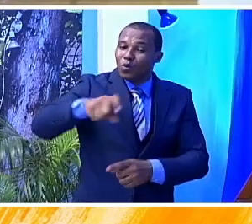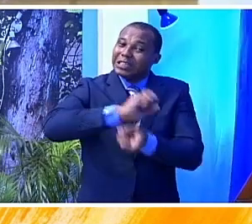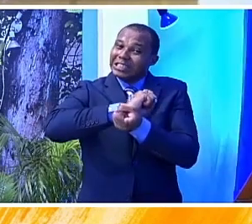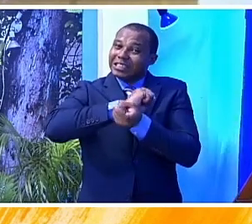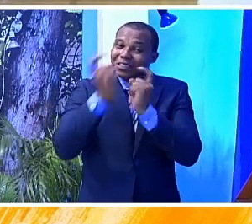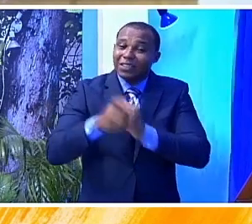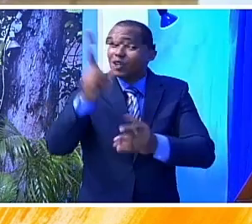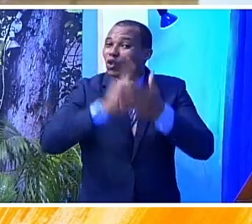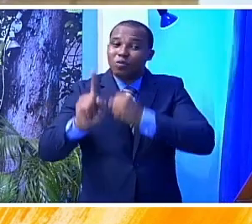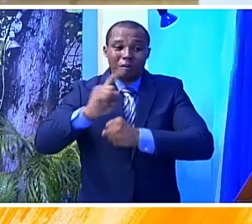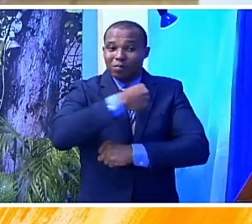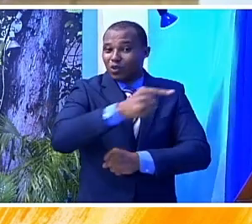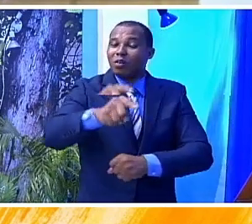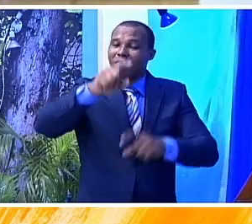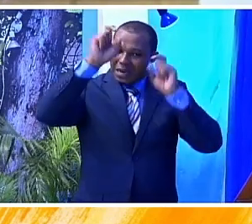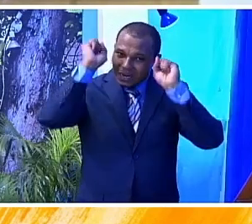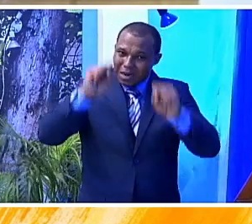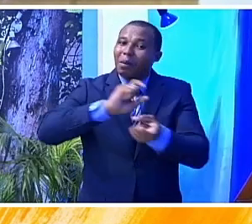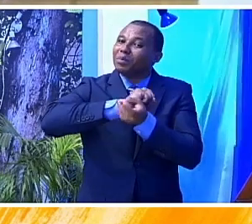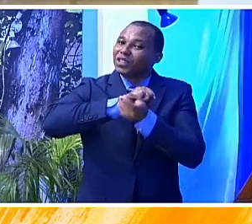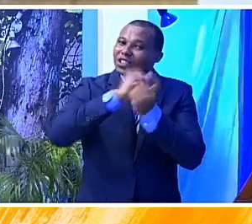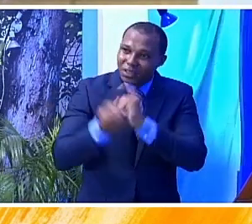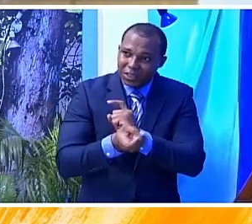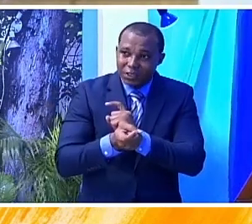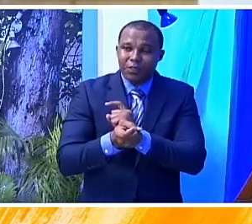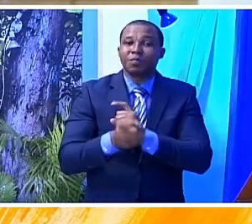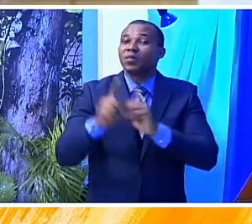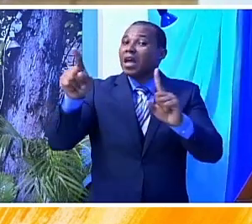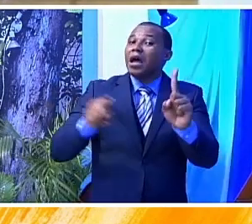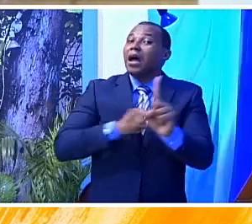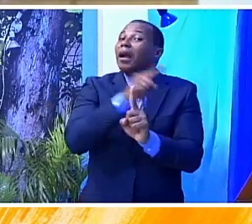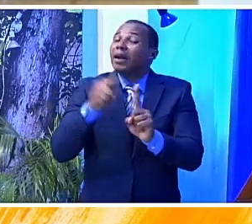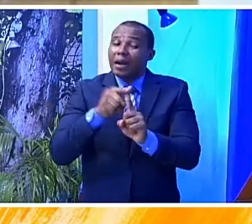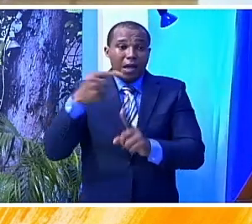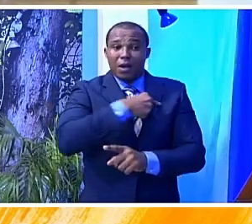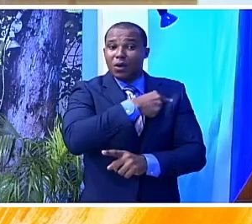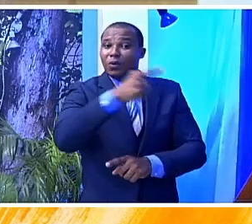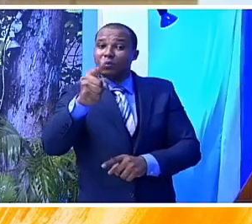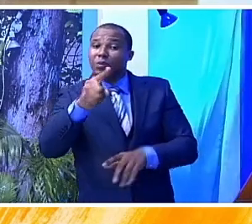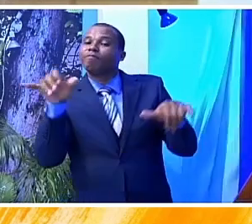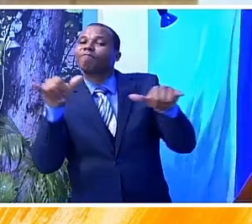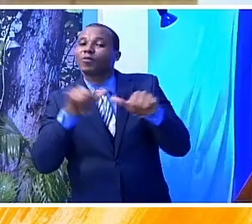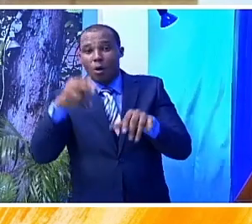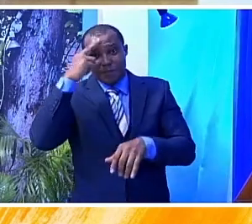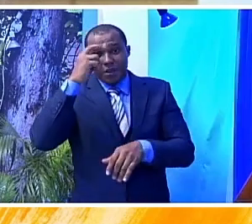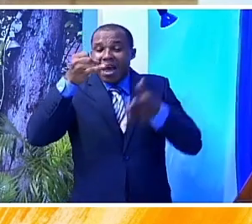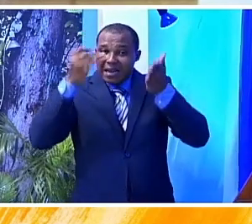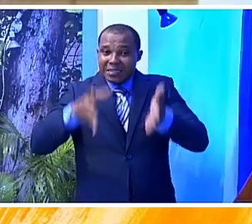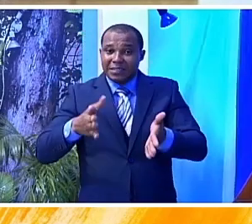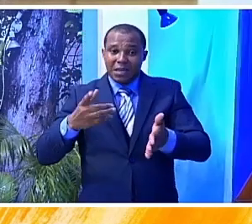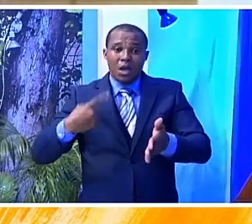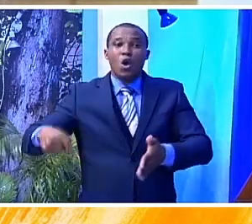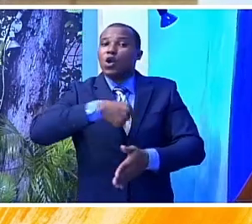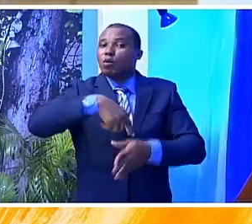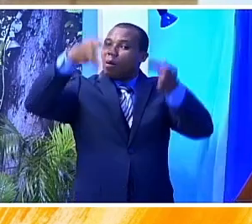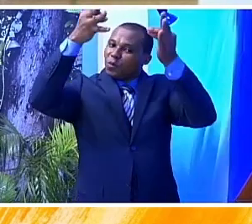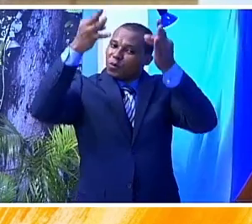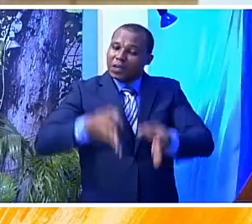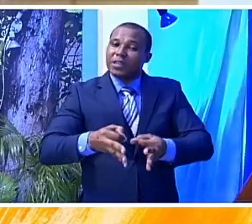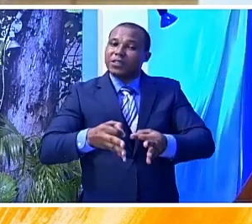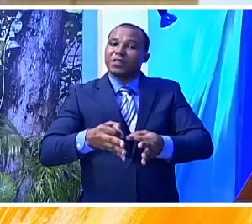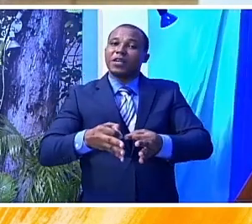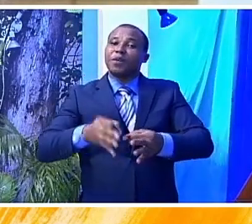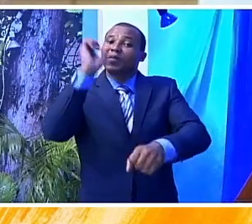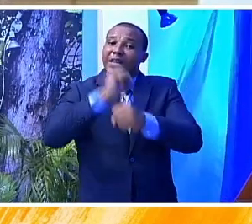seuls pour qui décider ça. Donc là, nous-mêmes, comme Haïtiens, Haïtiennes, nous décidons de mettre tête nous ensemble.